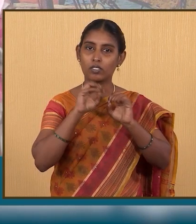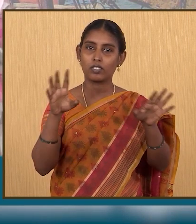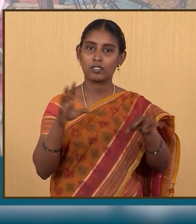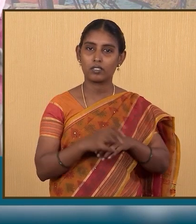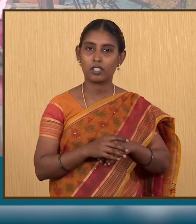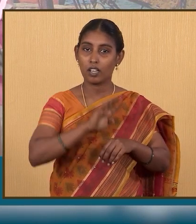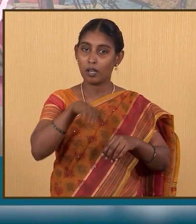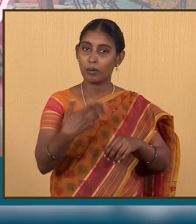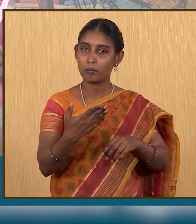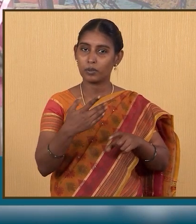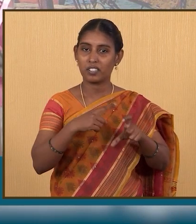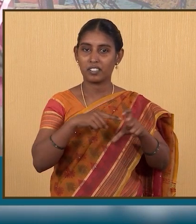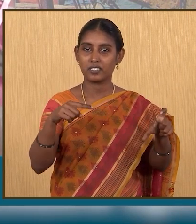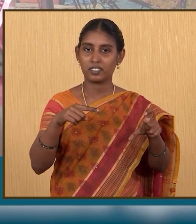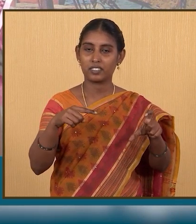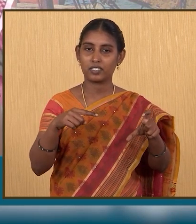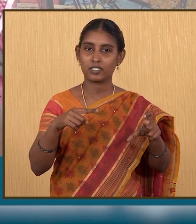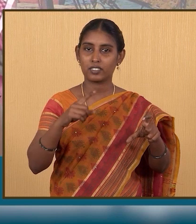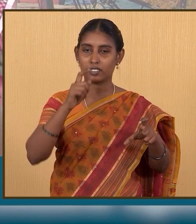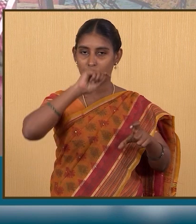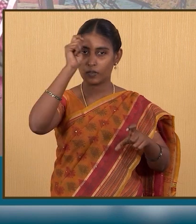இதுக்கப்புறம் பார்த்தோன்னா ஆங்கிலேயர்களோட ஆதிக்கம்,